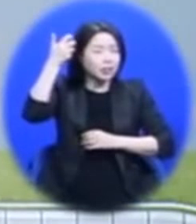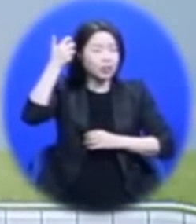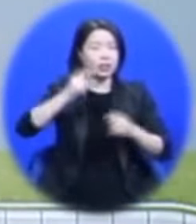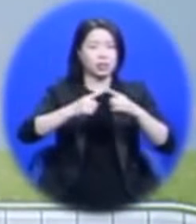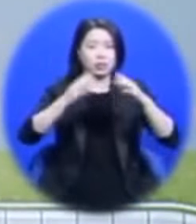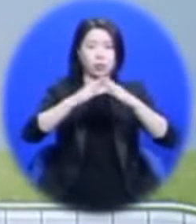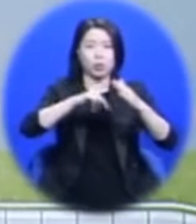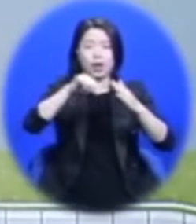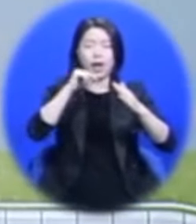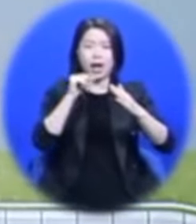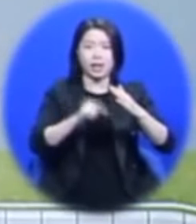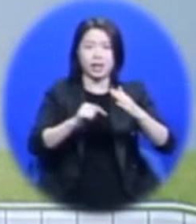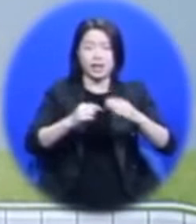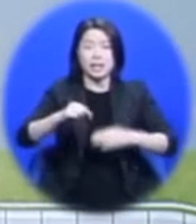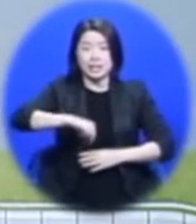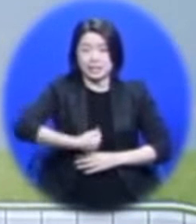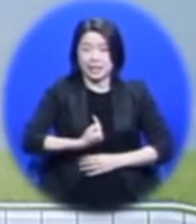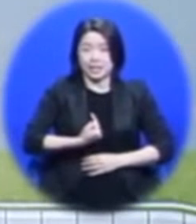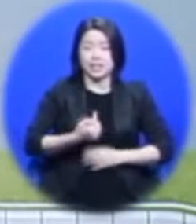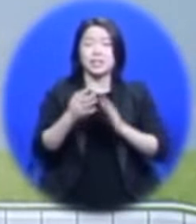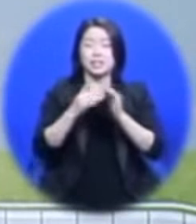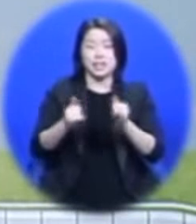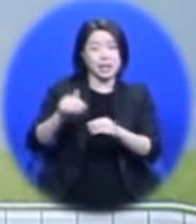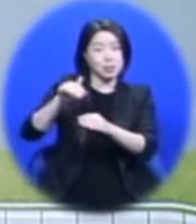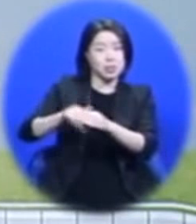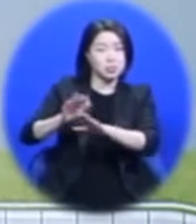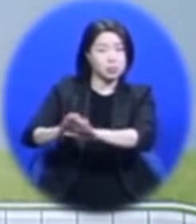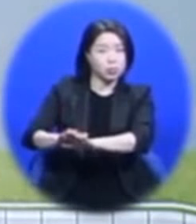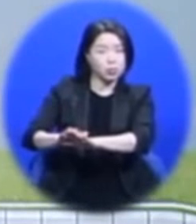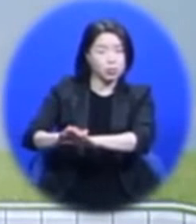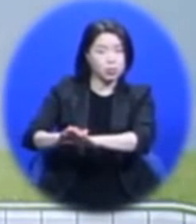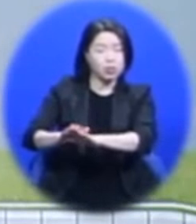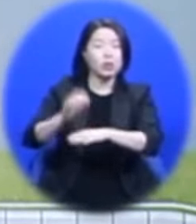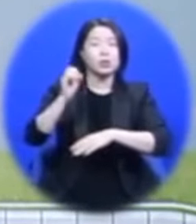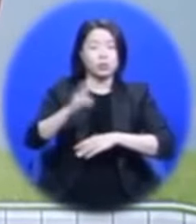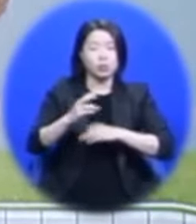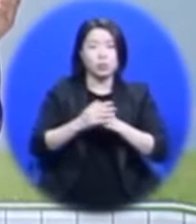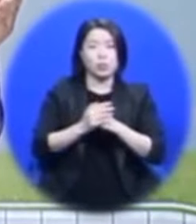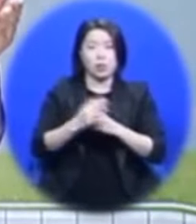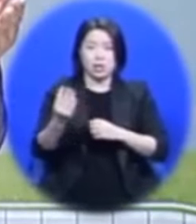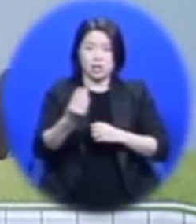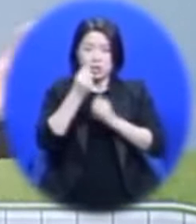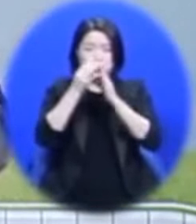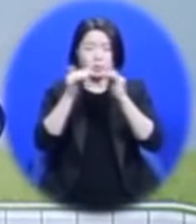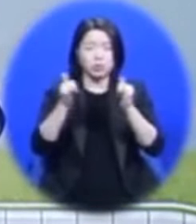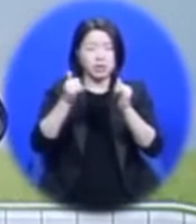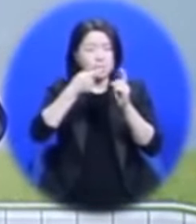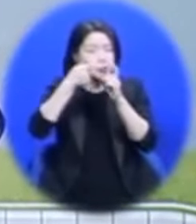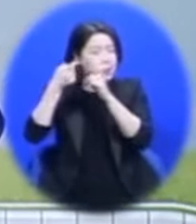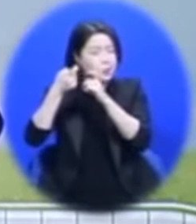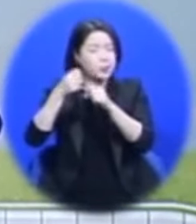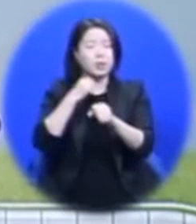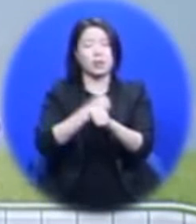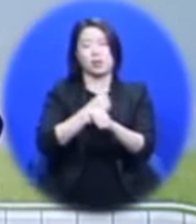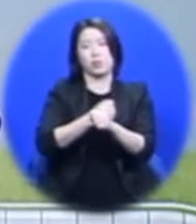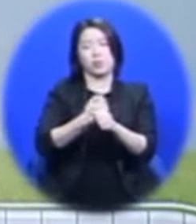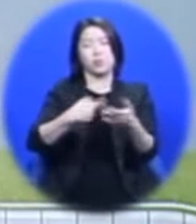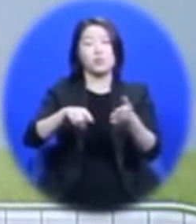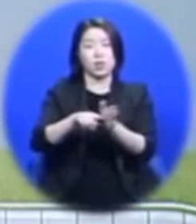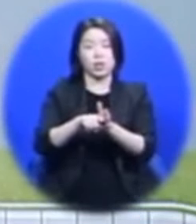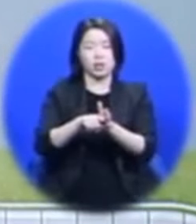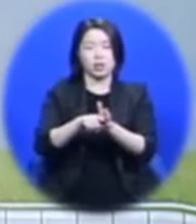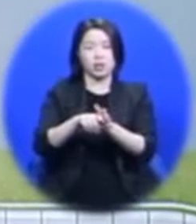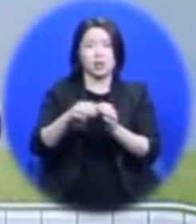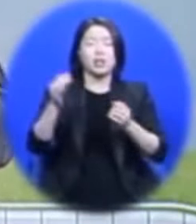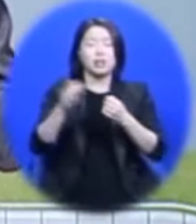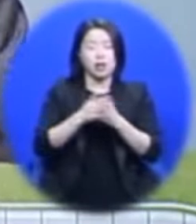교회 안에 자기들의 사람들을 심어놓고 그래서 성도들을 미혹하려고 하고 있었단 말입니다. 그러니